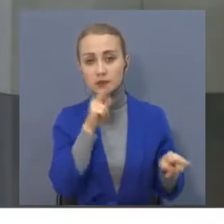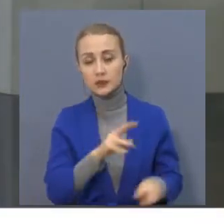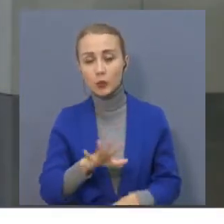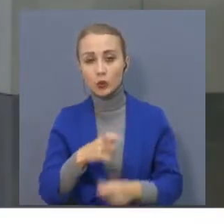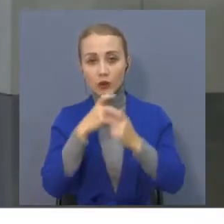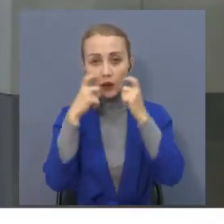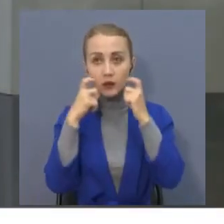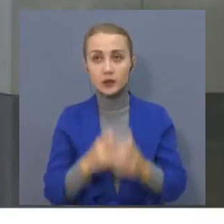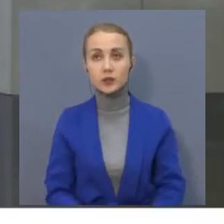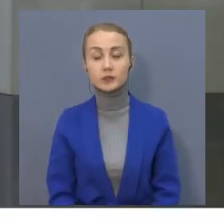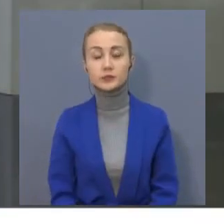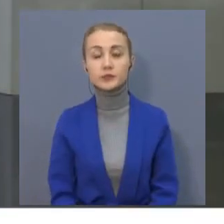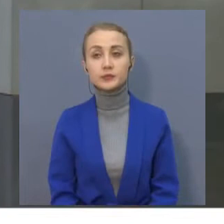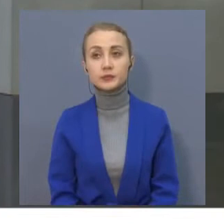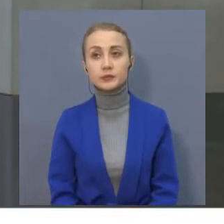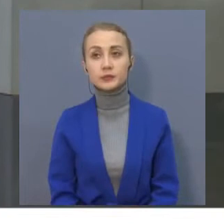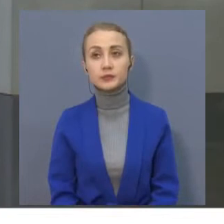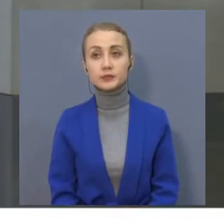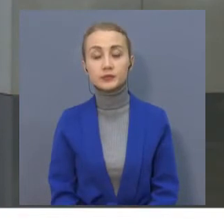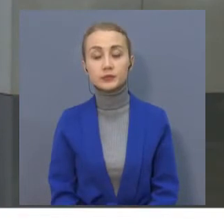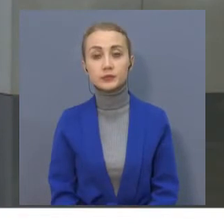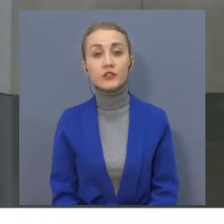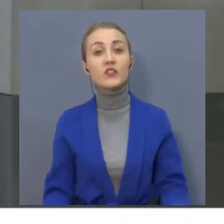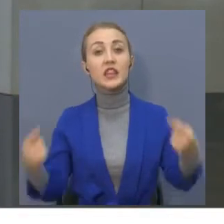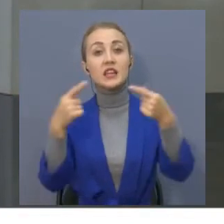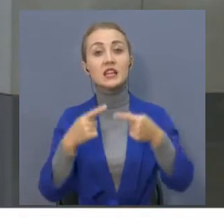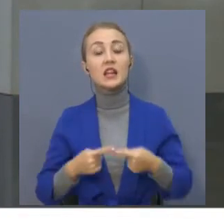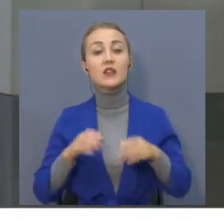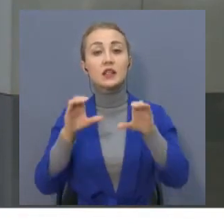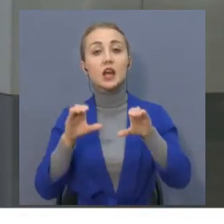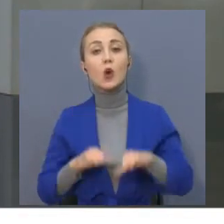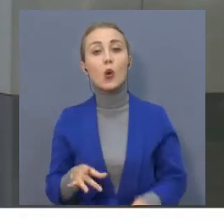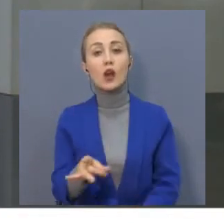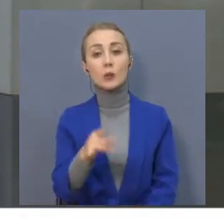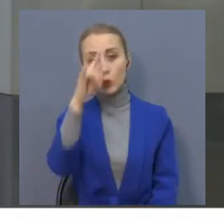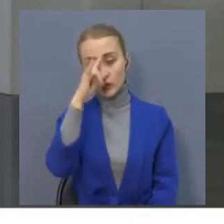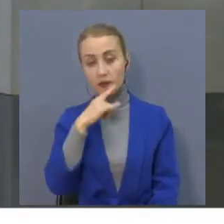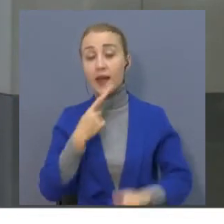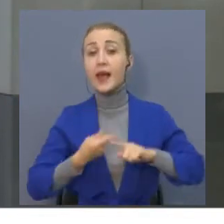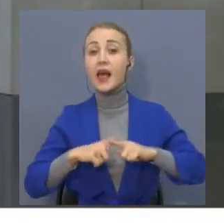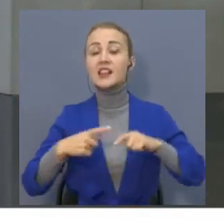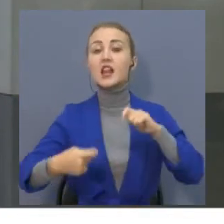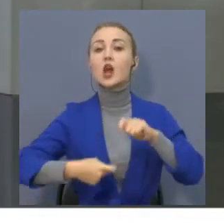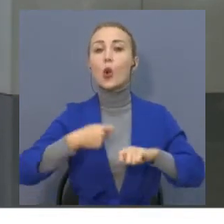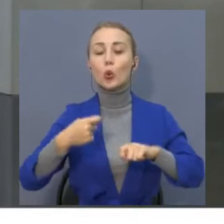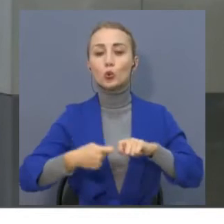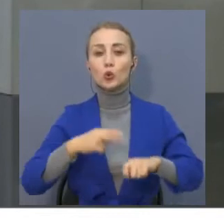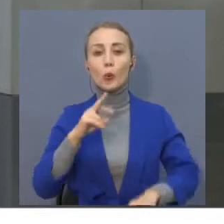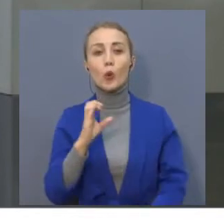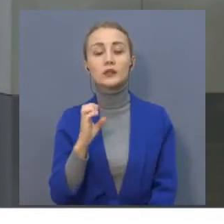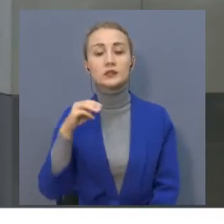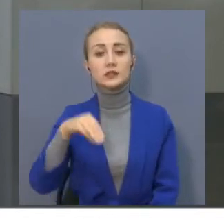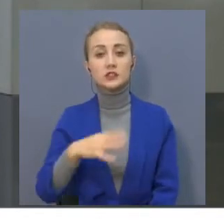что Қазақстан Республикасының кодексіне сәйкес бұл құқық бұзушылық 425-ші бапта қарастырылған. Жеке тұлғаларға 10 айлық